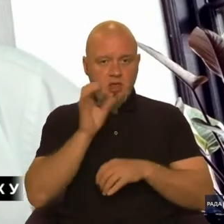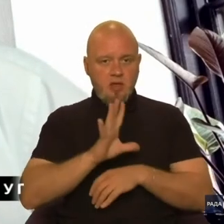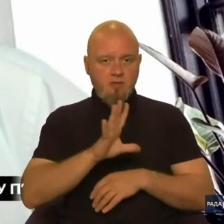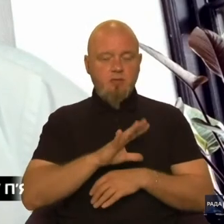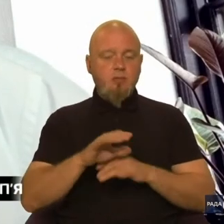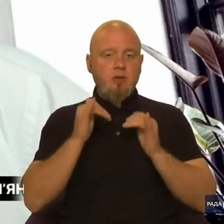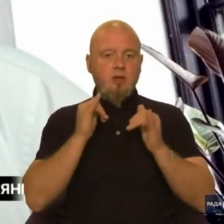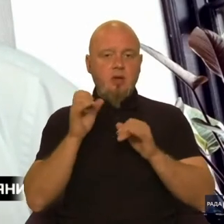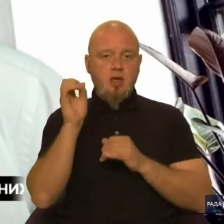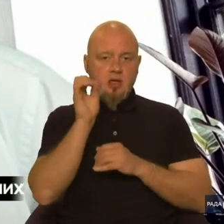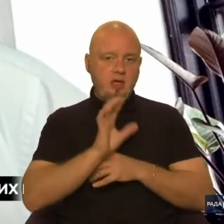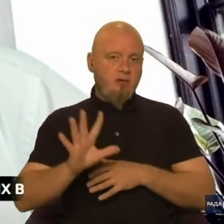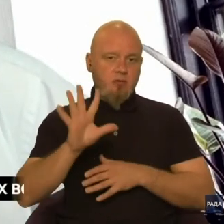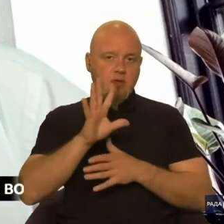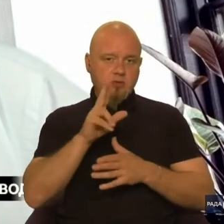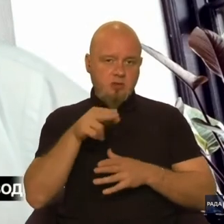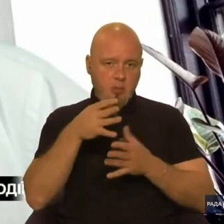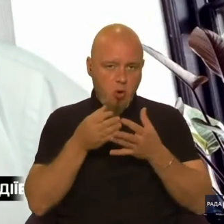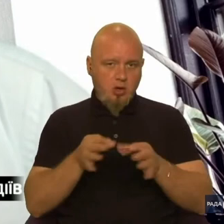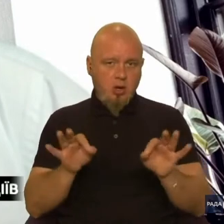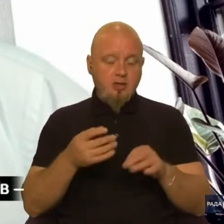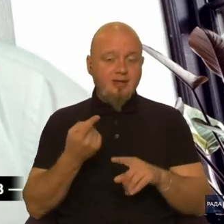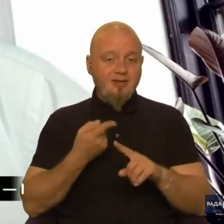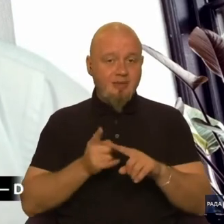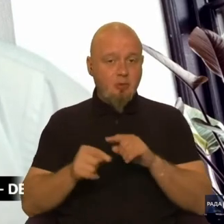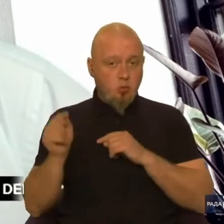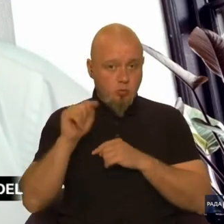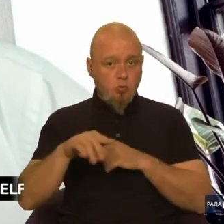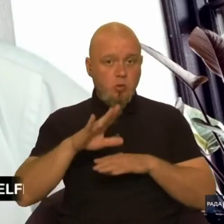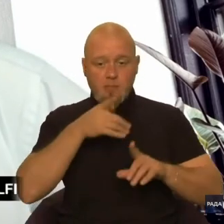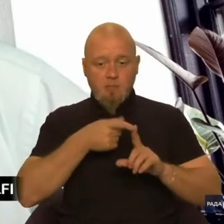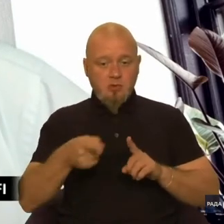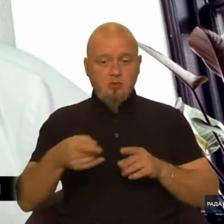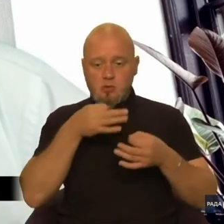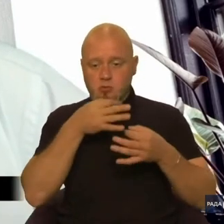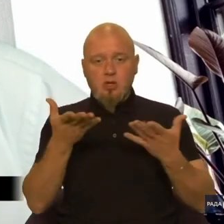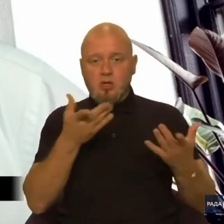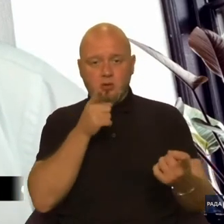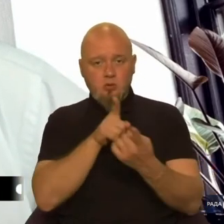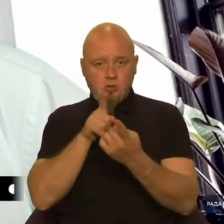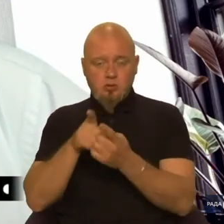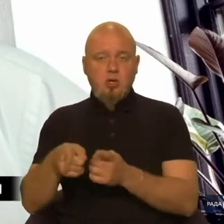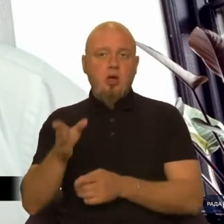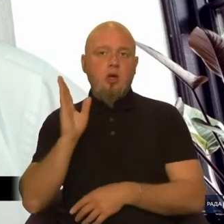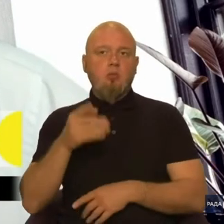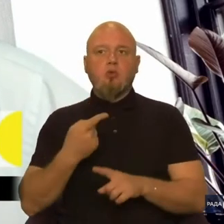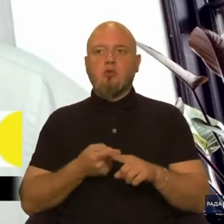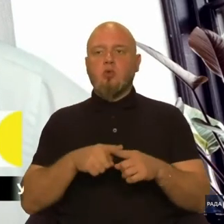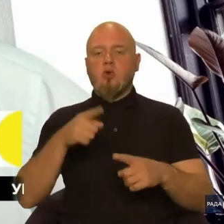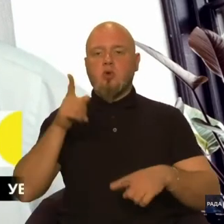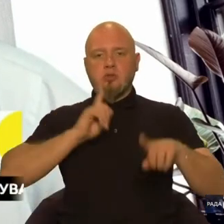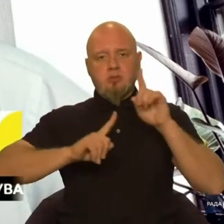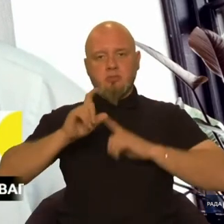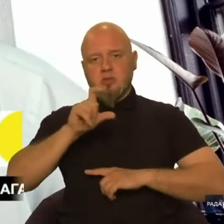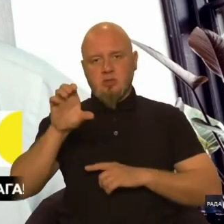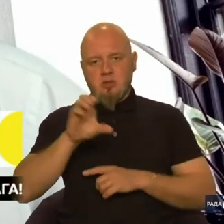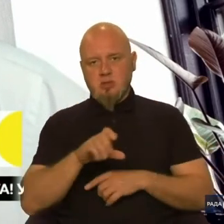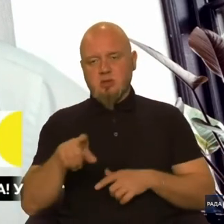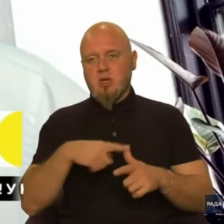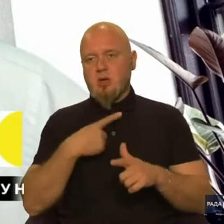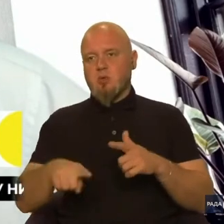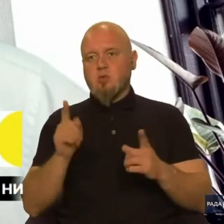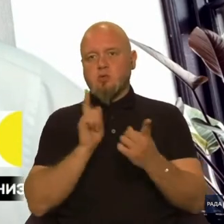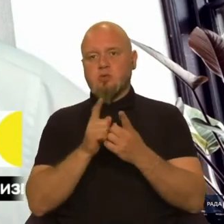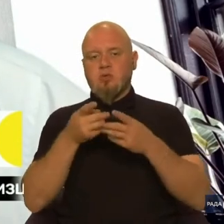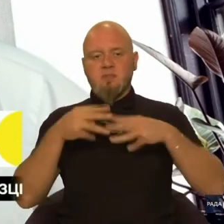і для європейської демократії саме тому під час будь-яких зустрічей будь то самі ти є або зустрічі на